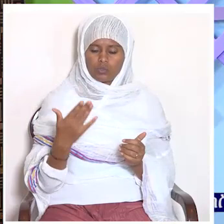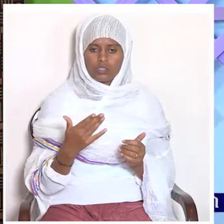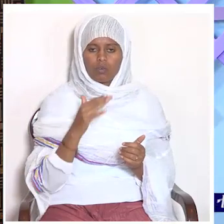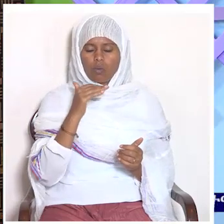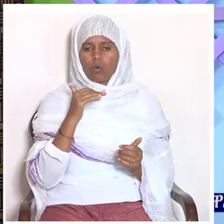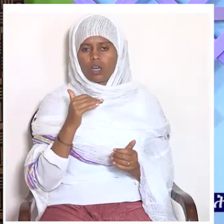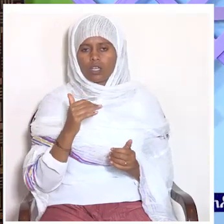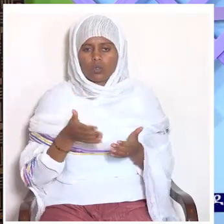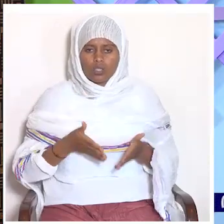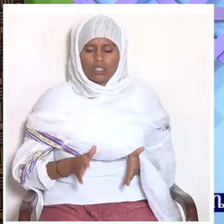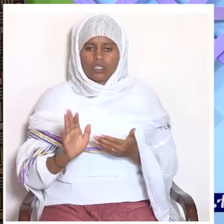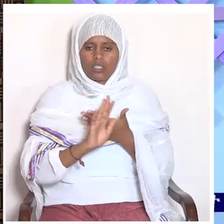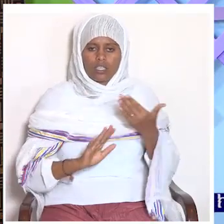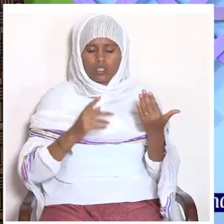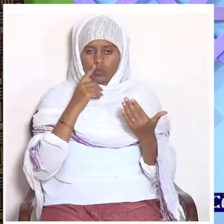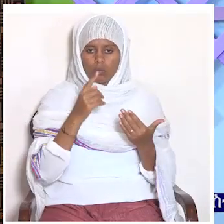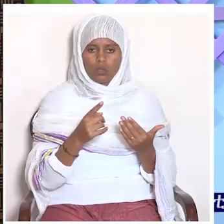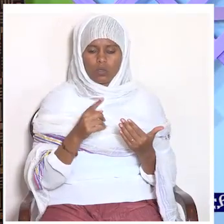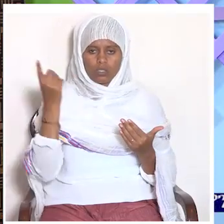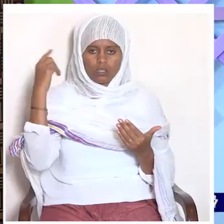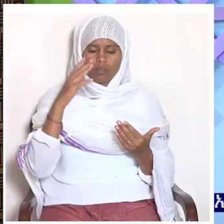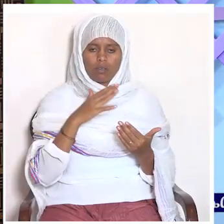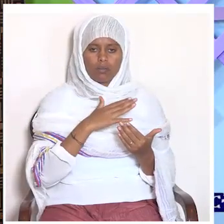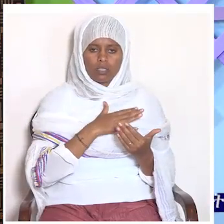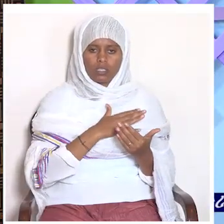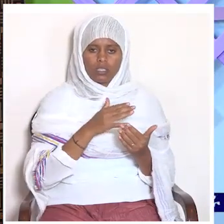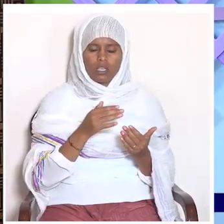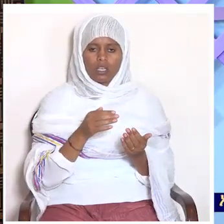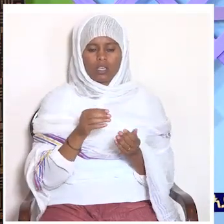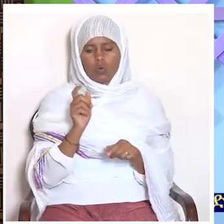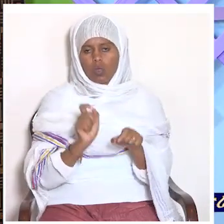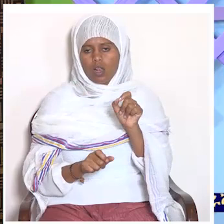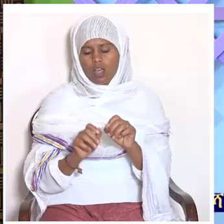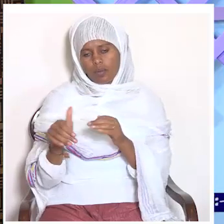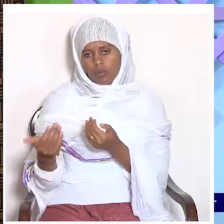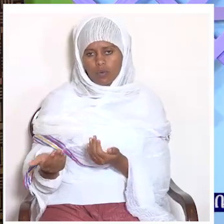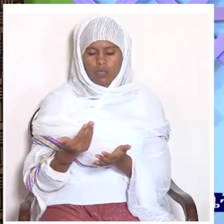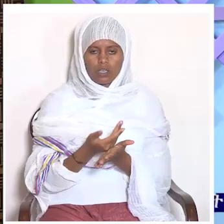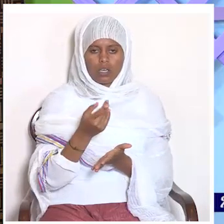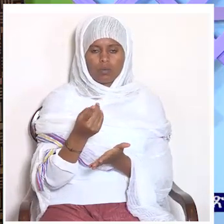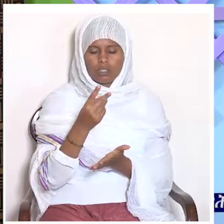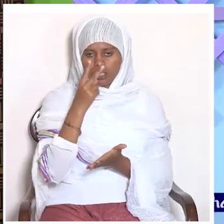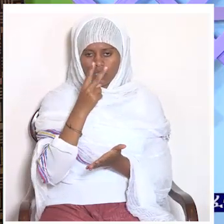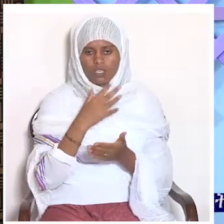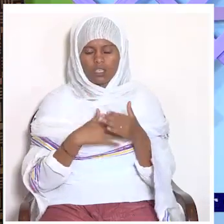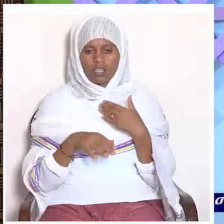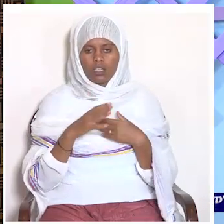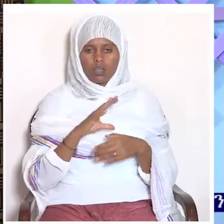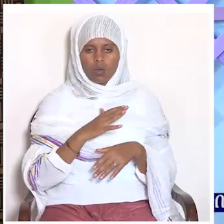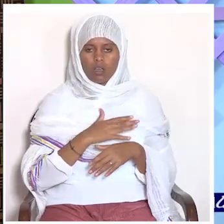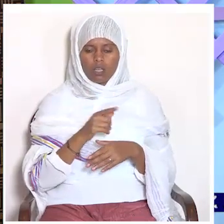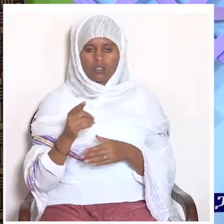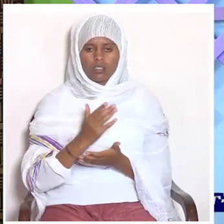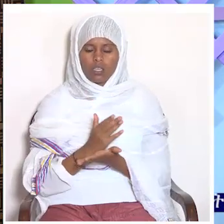كاغالغالكا توليده كدحنكا اي زبل اغزابير املاح وعل هابو سلازي كابزي انت اي نازل